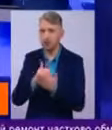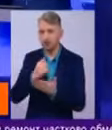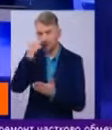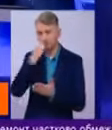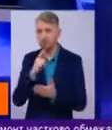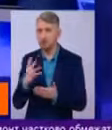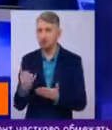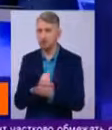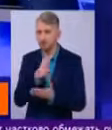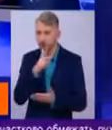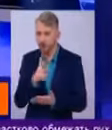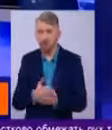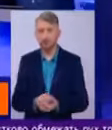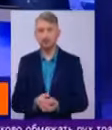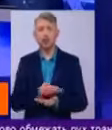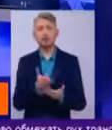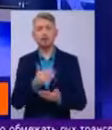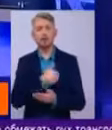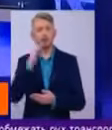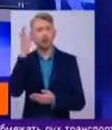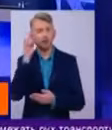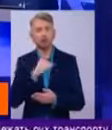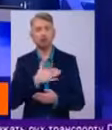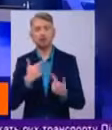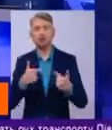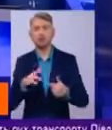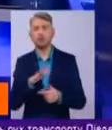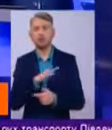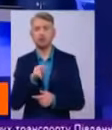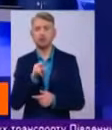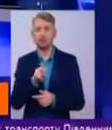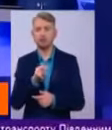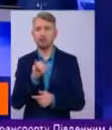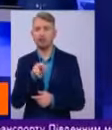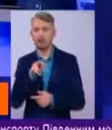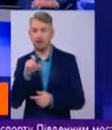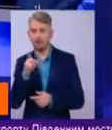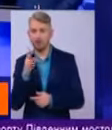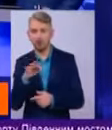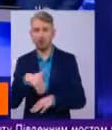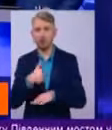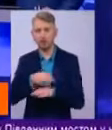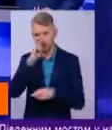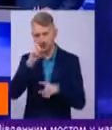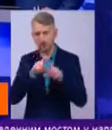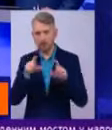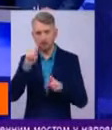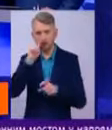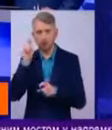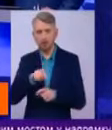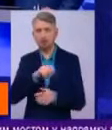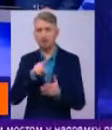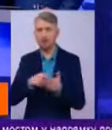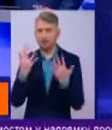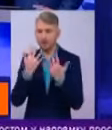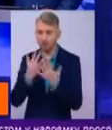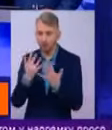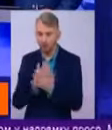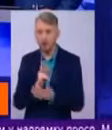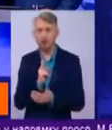знайшли час. Глядачам дякую. Хочу нагадати, що гостями студії були Пилип Іллєнко, голова Державного агентства України з питань кіно, та Кирило